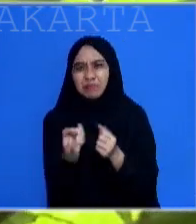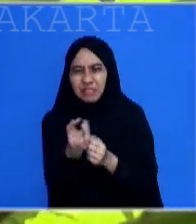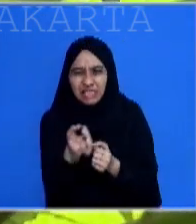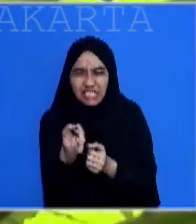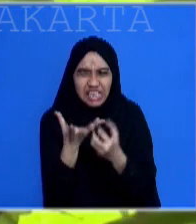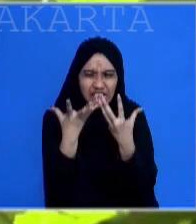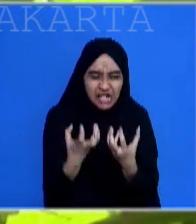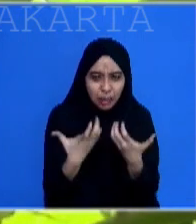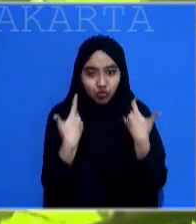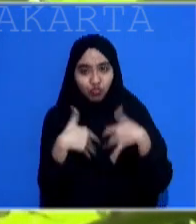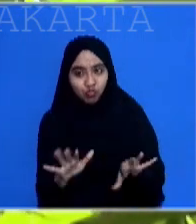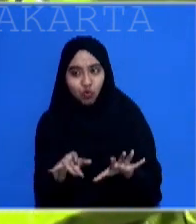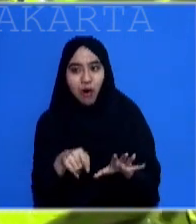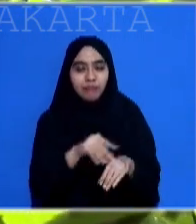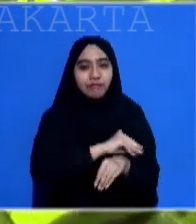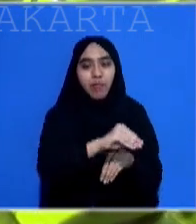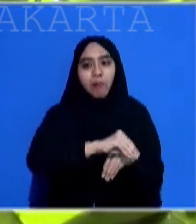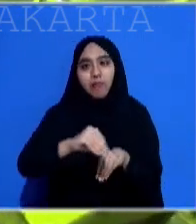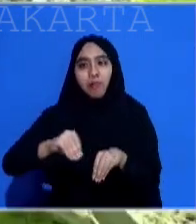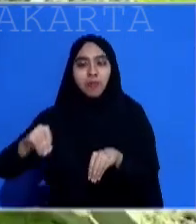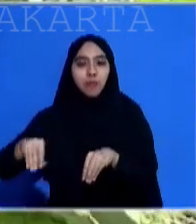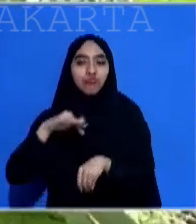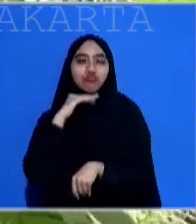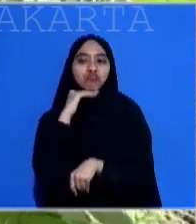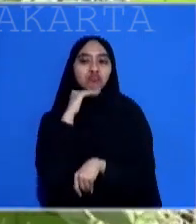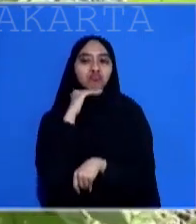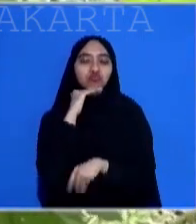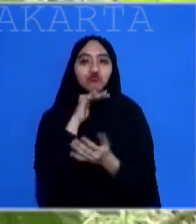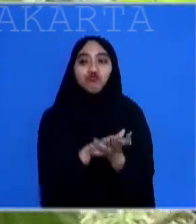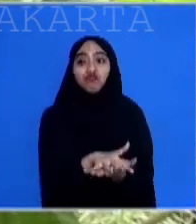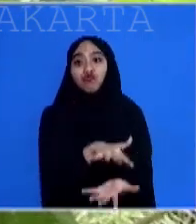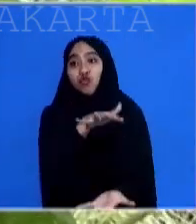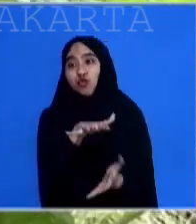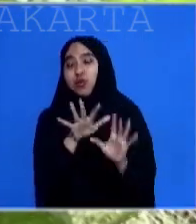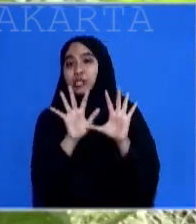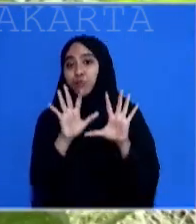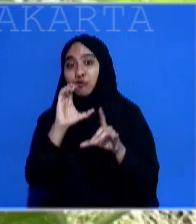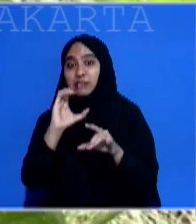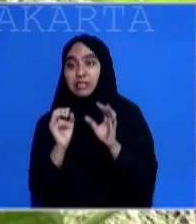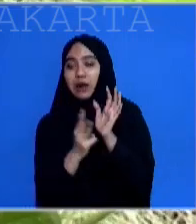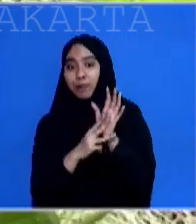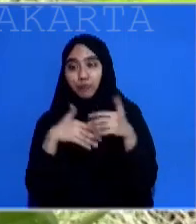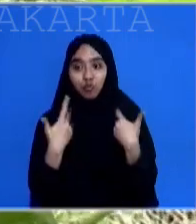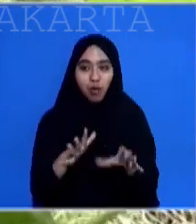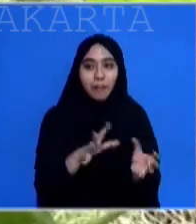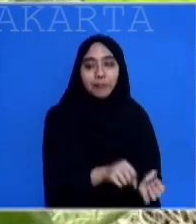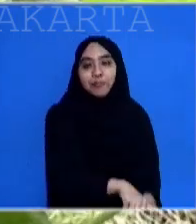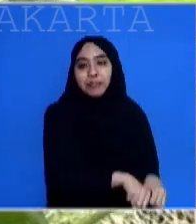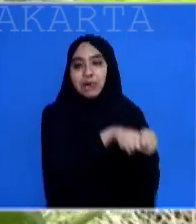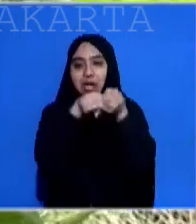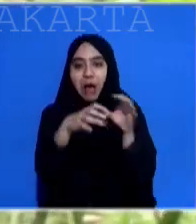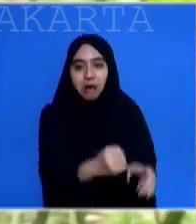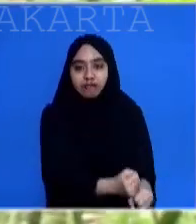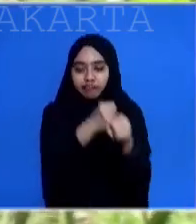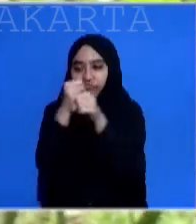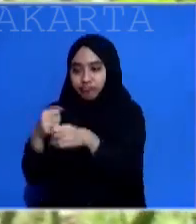utawi sedasanan sentimeter nembe dipun pindah tanem ing lahan. Miturut Parti, omo ingkang asring reboso taneman koro benguk inggih